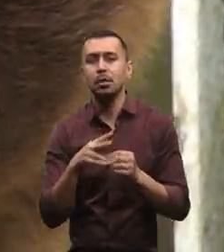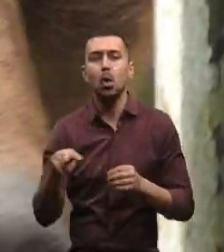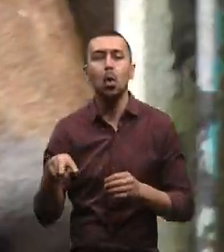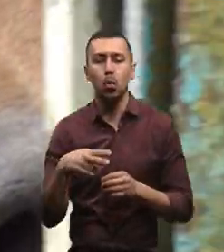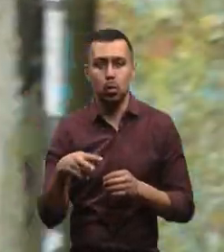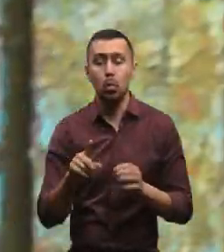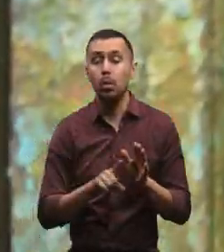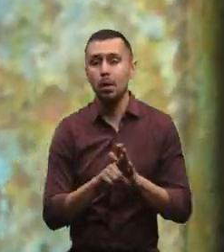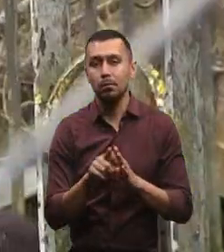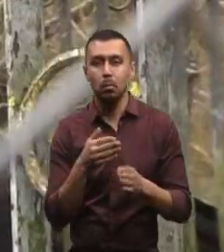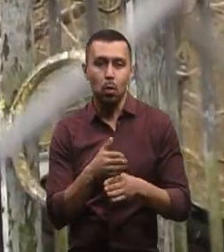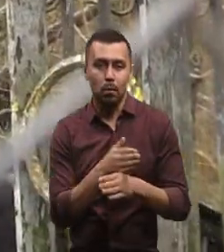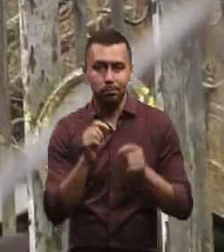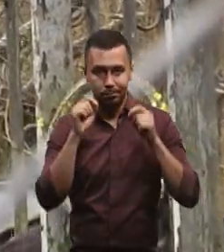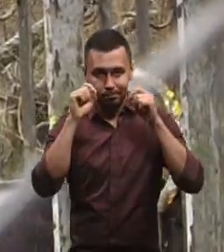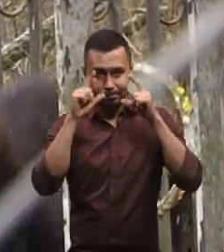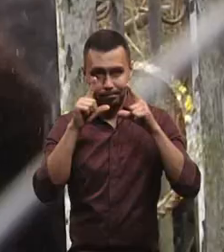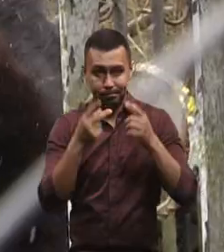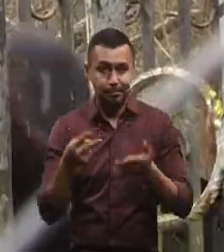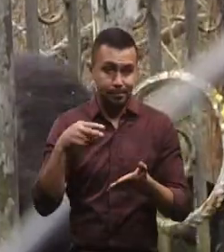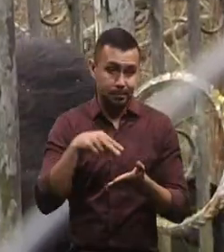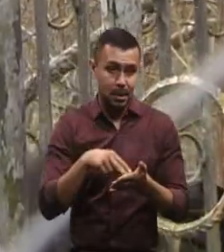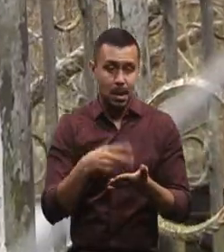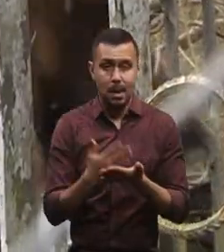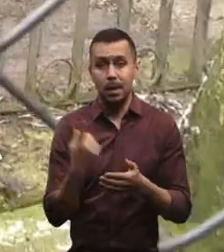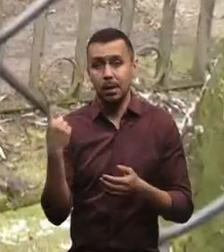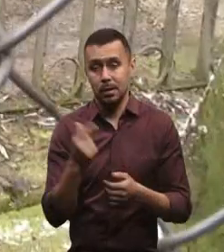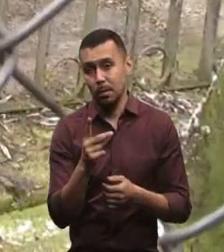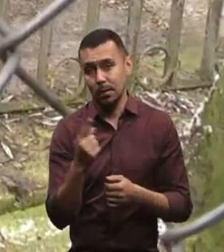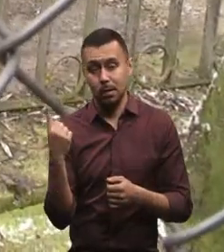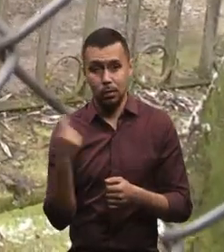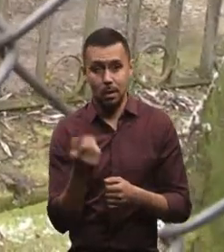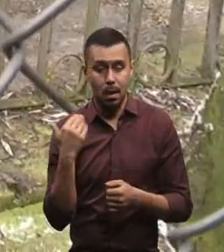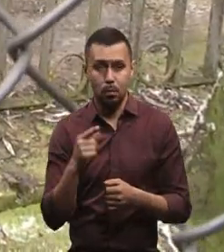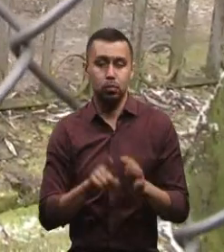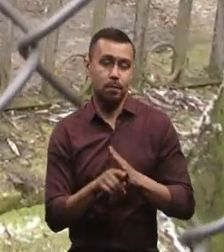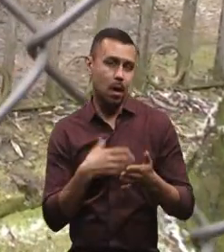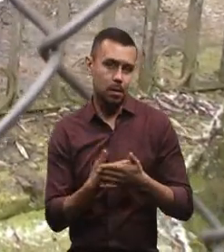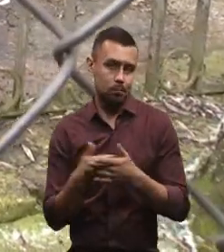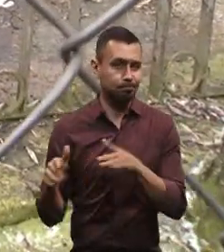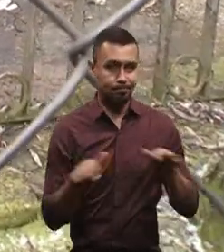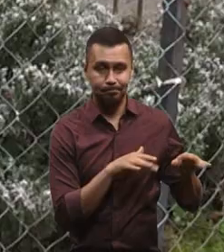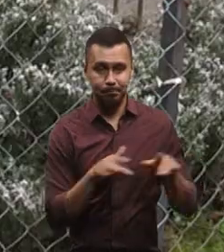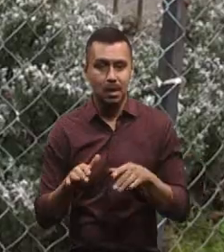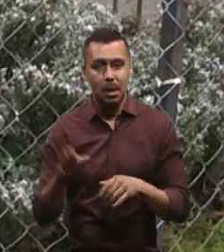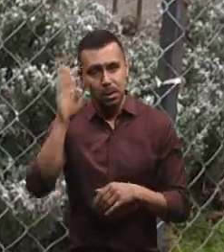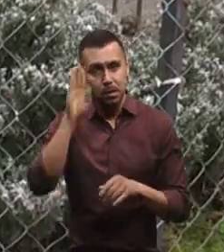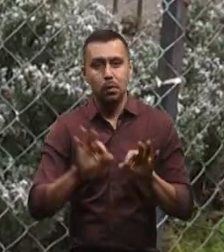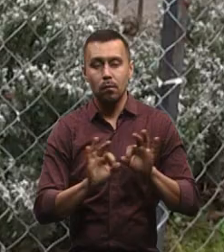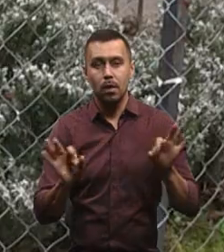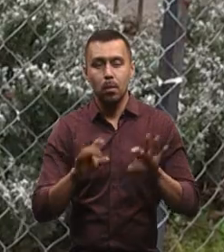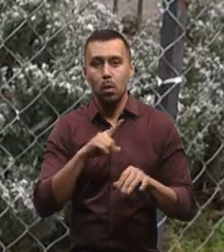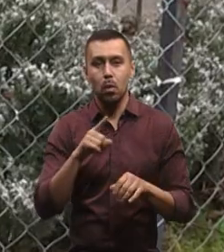Так, почав прокидатися, але десь тижня півтора назад вже почав так активно вести життя. Чоловік говорить про